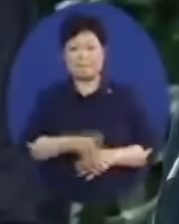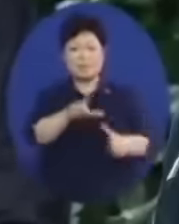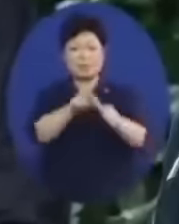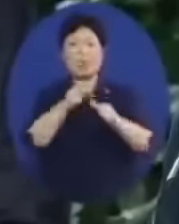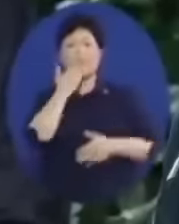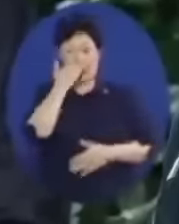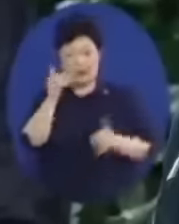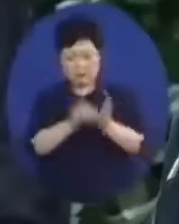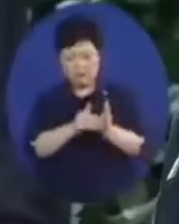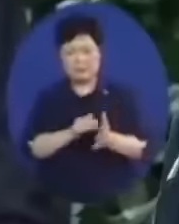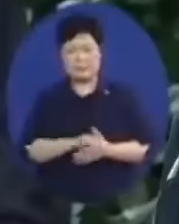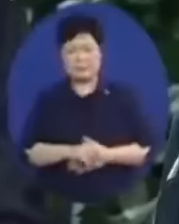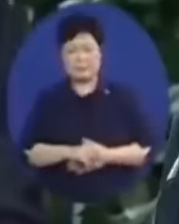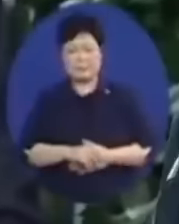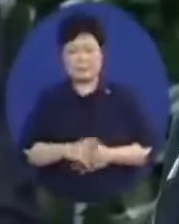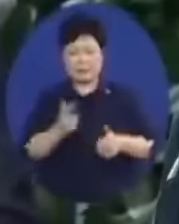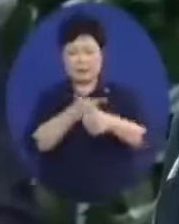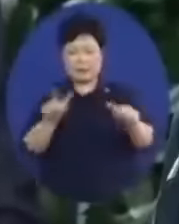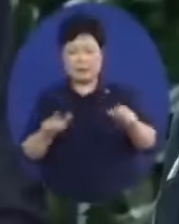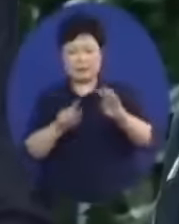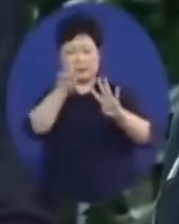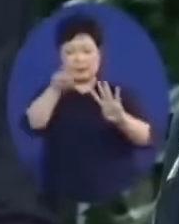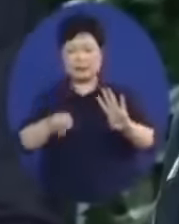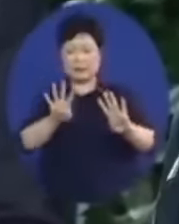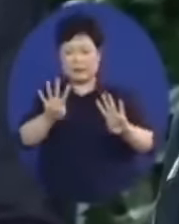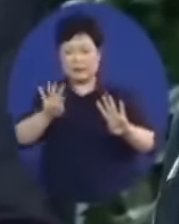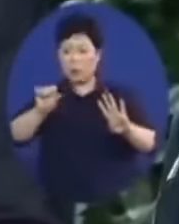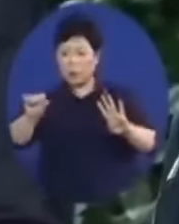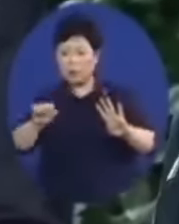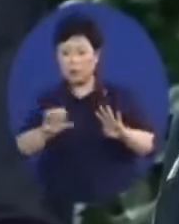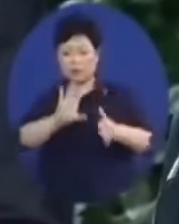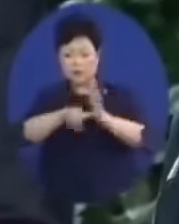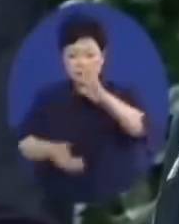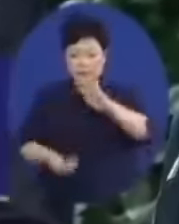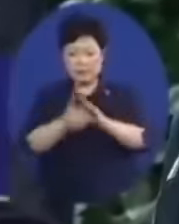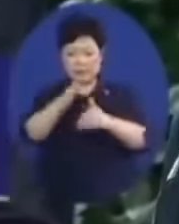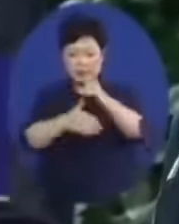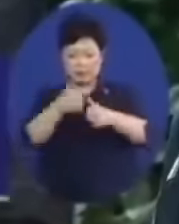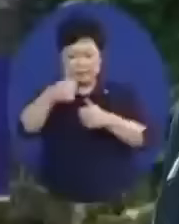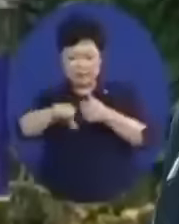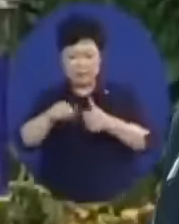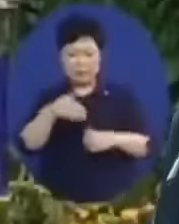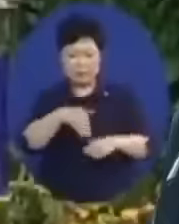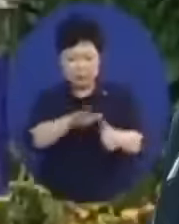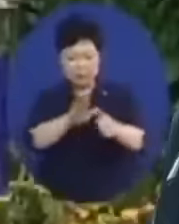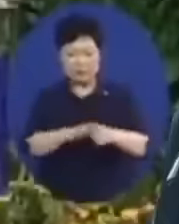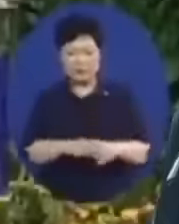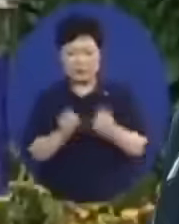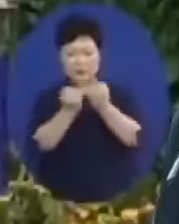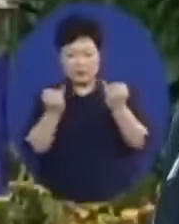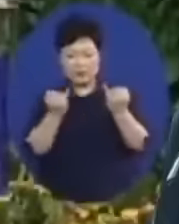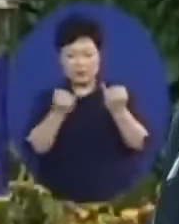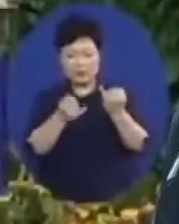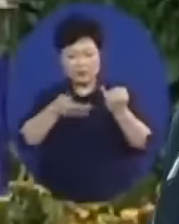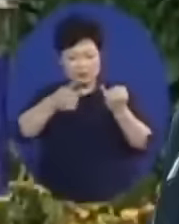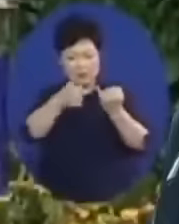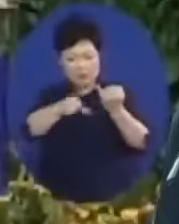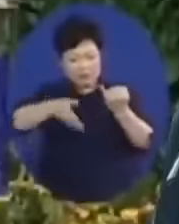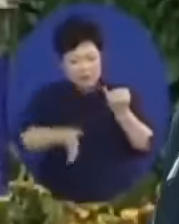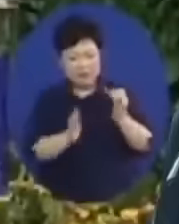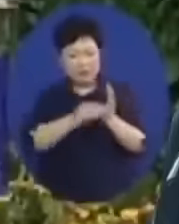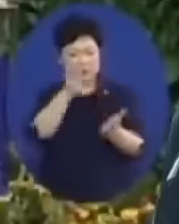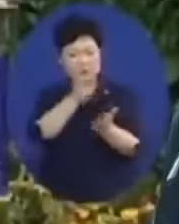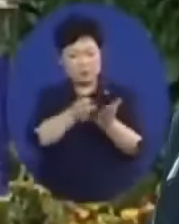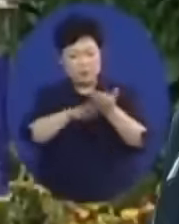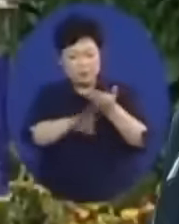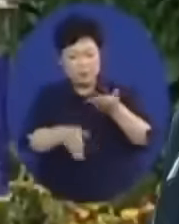구원을 받게 되는 것입니다. 갈라디아서 4장 4절로 5절에 때가 참에 하나님이 그 아들을 보내사 여자에게서 나게 하시고 율법